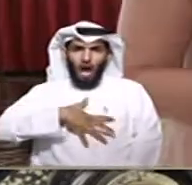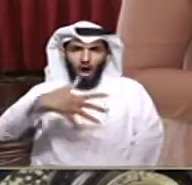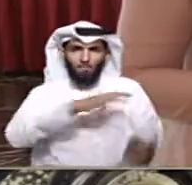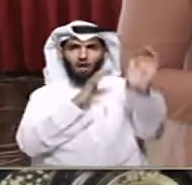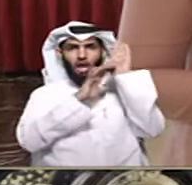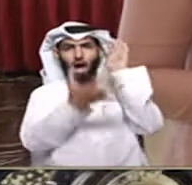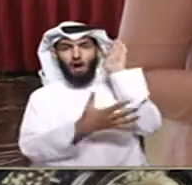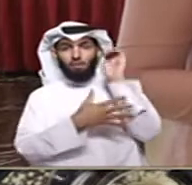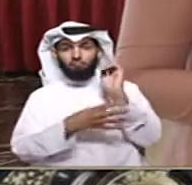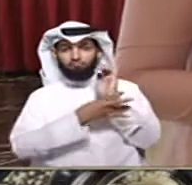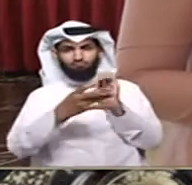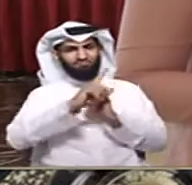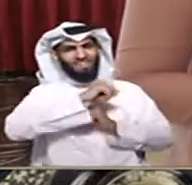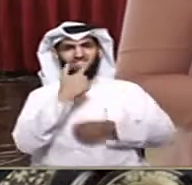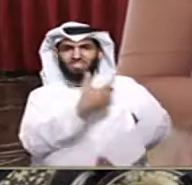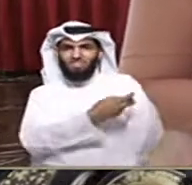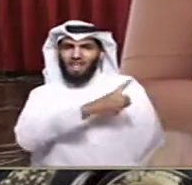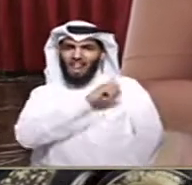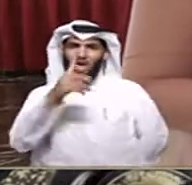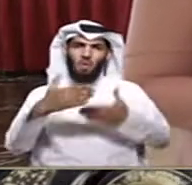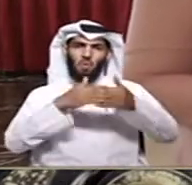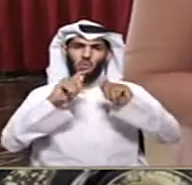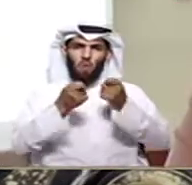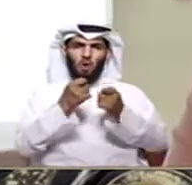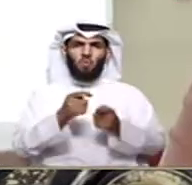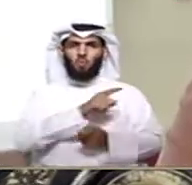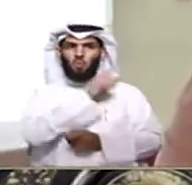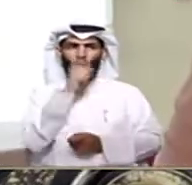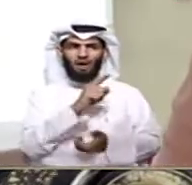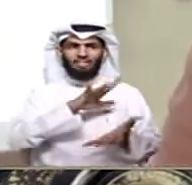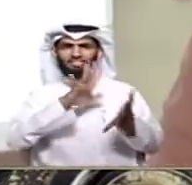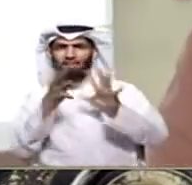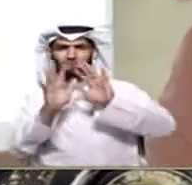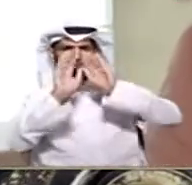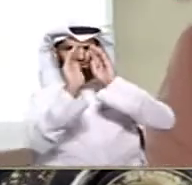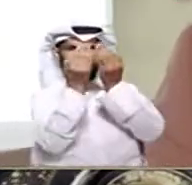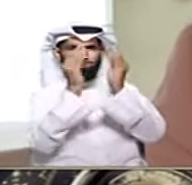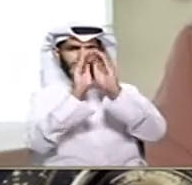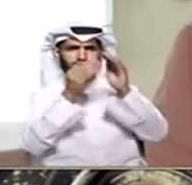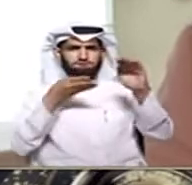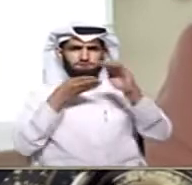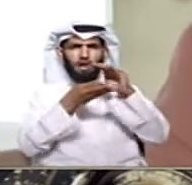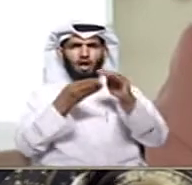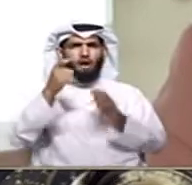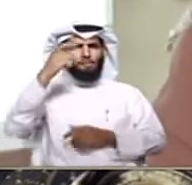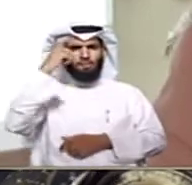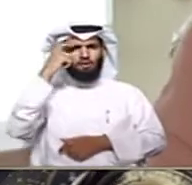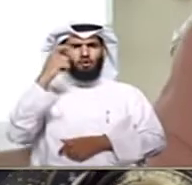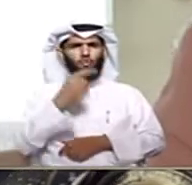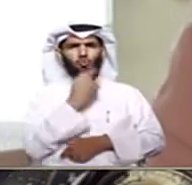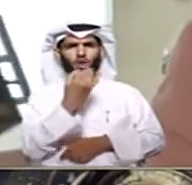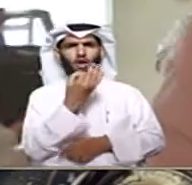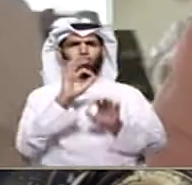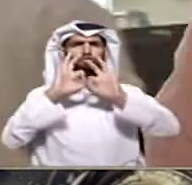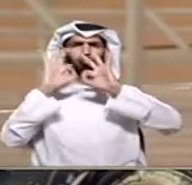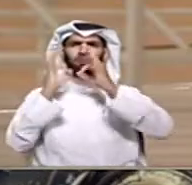أيضا. في هذه الحملة سلط الضوء على أهمية أقسام المختبرات في تشخيص الأمراض وتوعية كافة أفراد